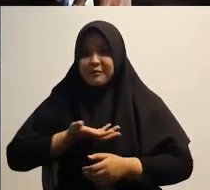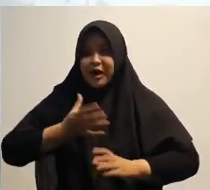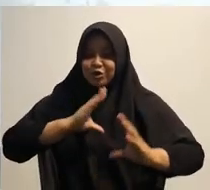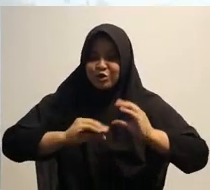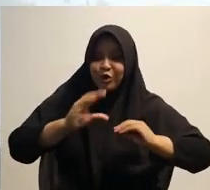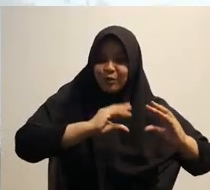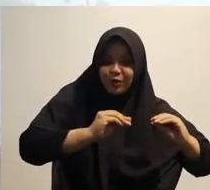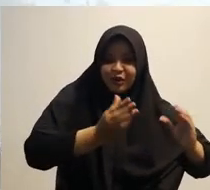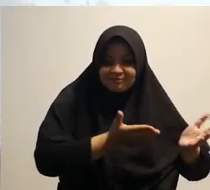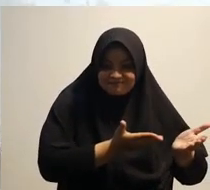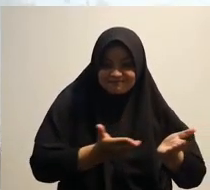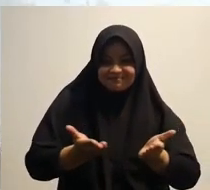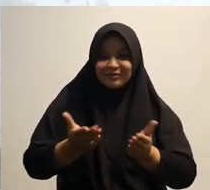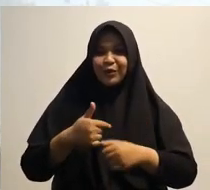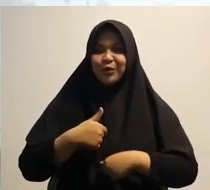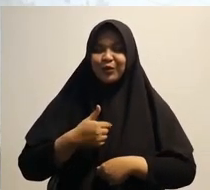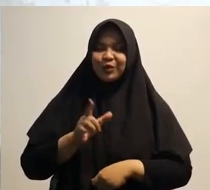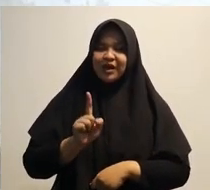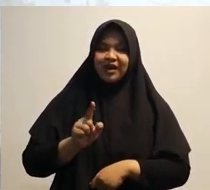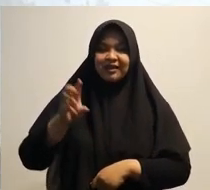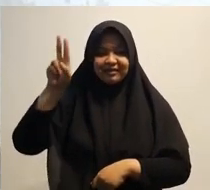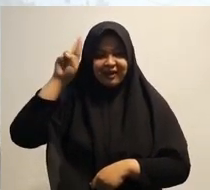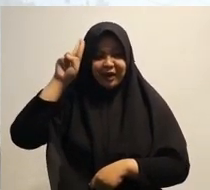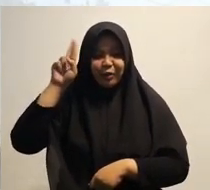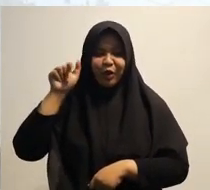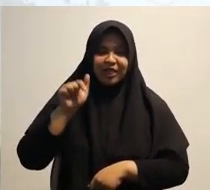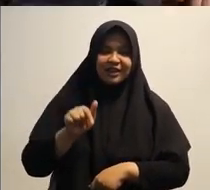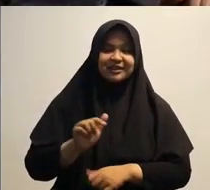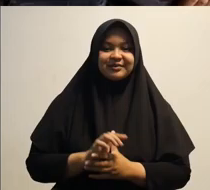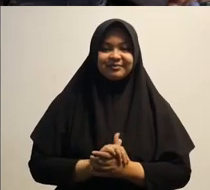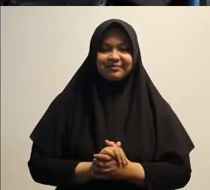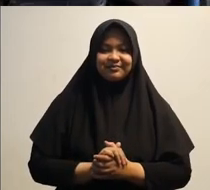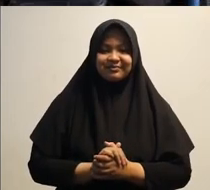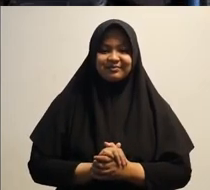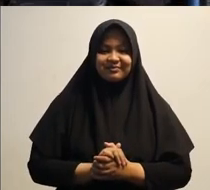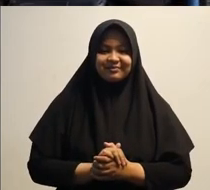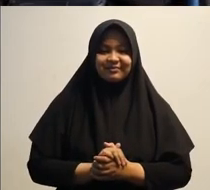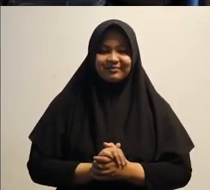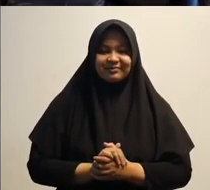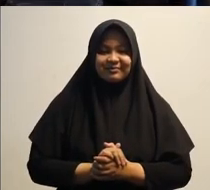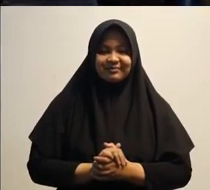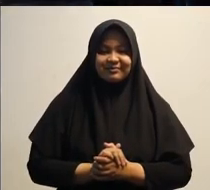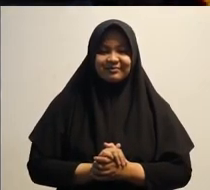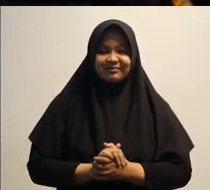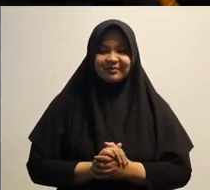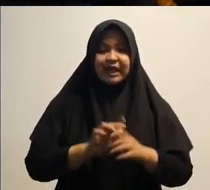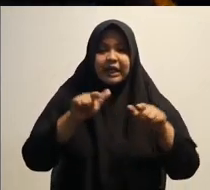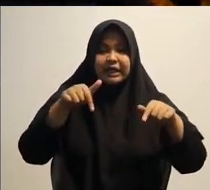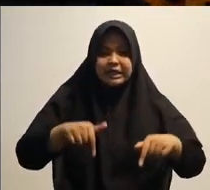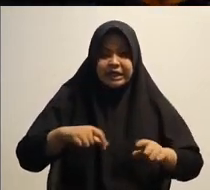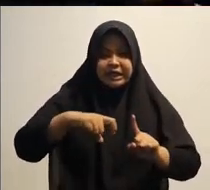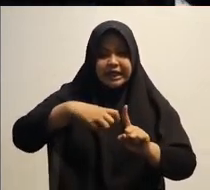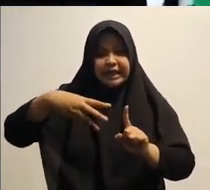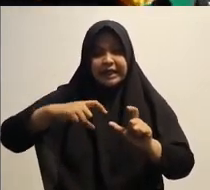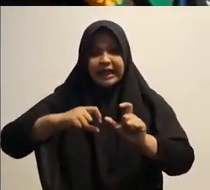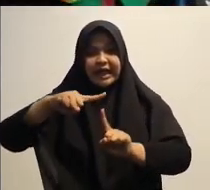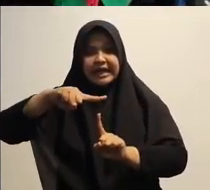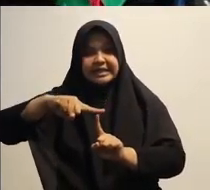Monggo langsung. Oh, nggih. Wah, repotin ini.